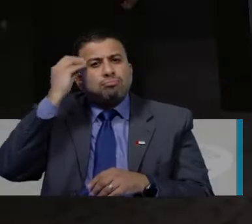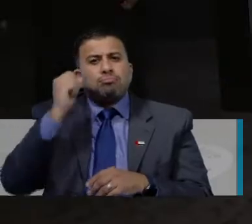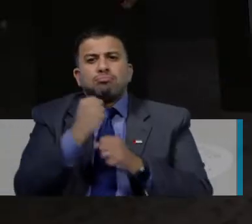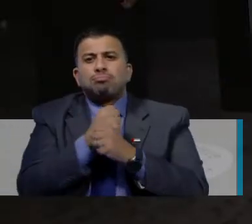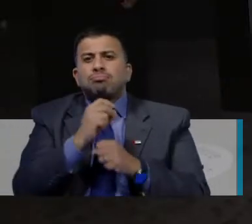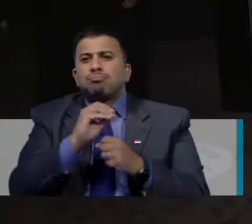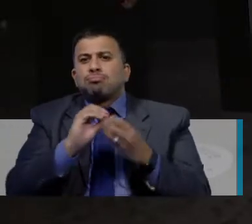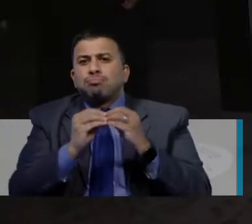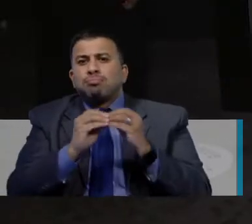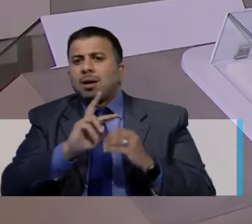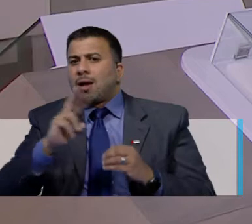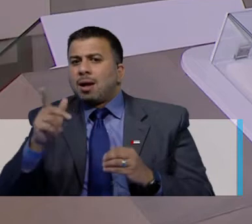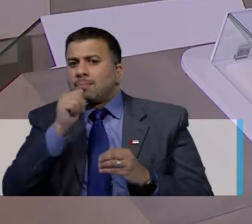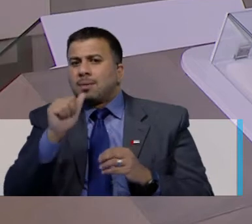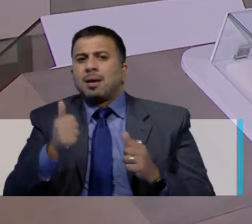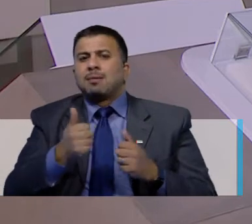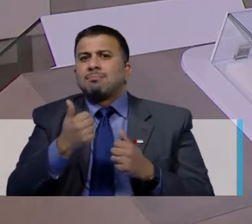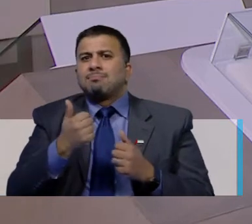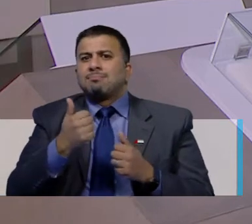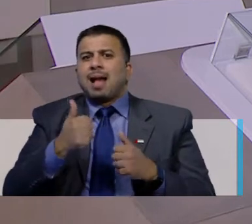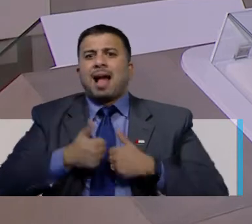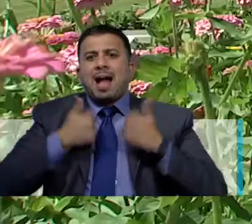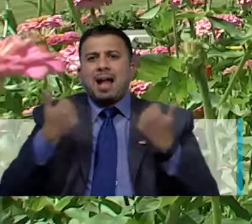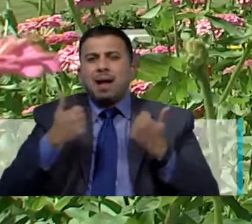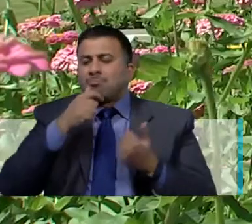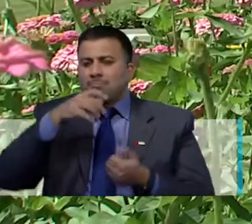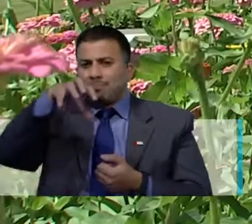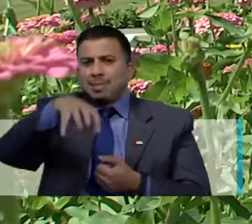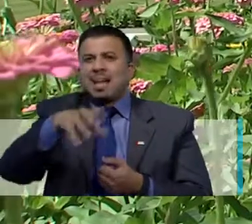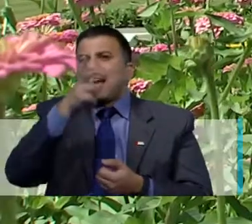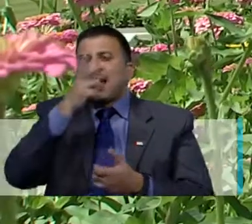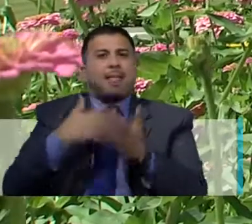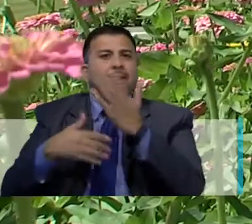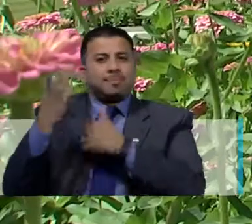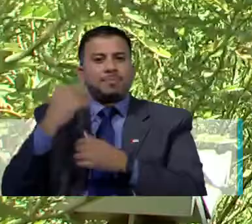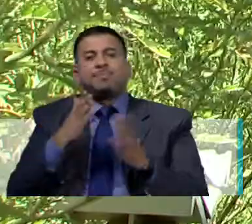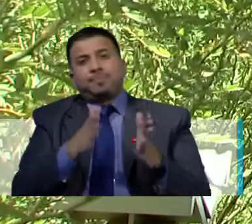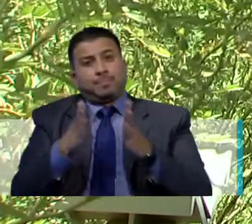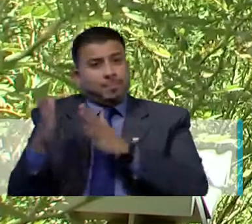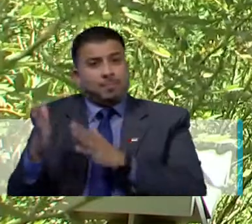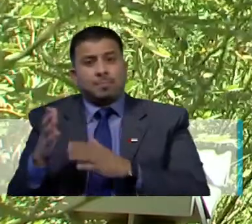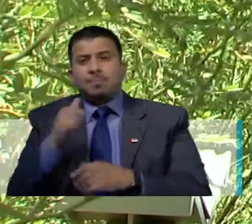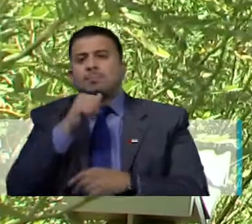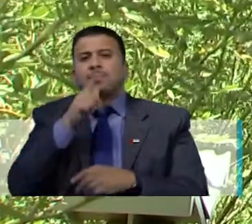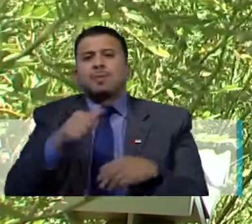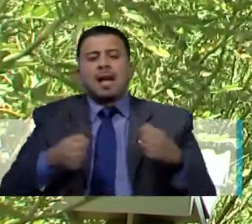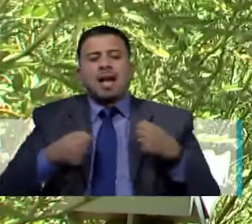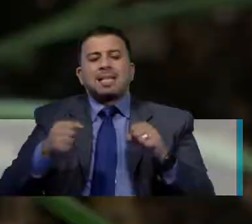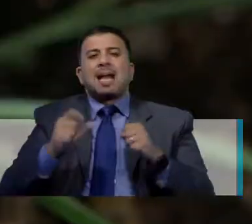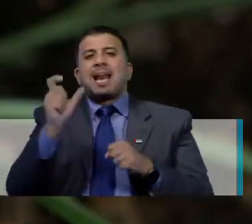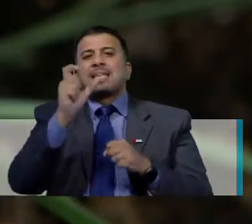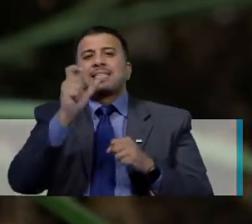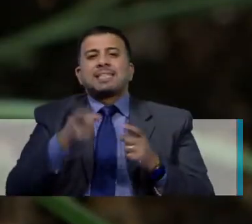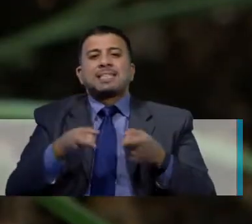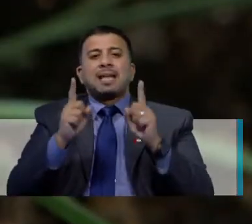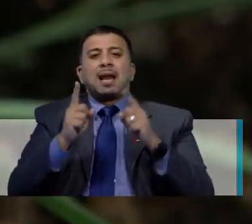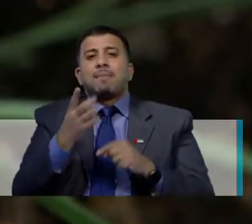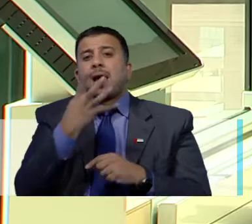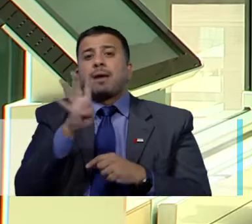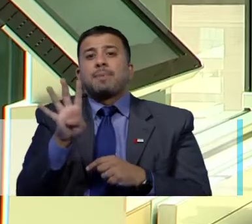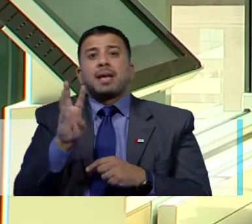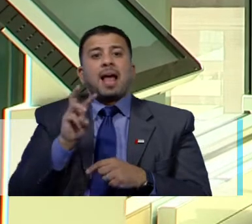التنوع الحيوي والحياة الفطرية في المنطقة. من جانبها، زار الحديقة الإسلامية قرابة